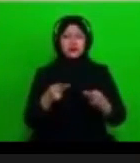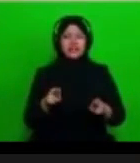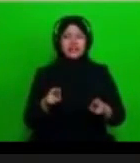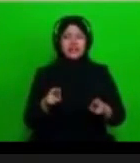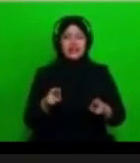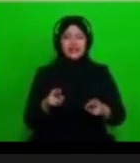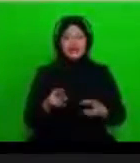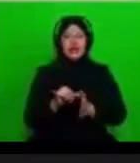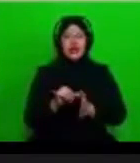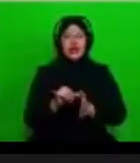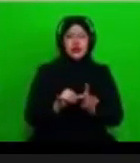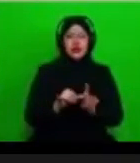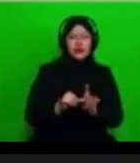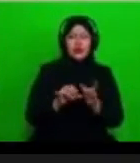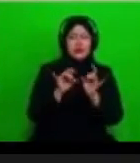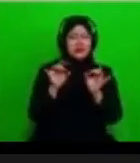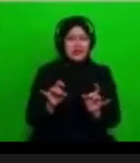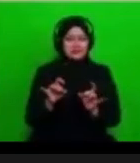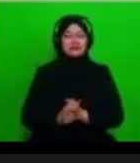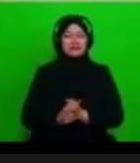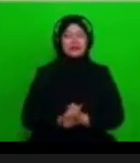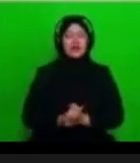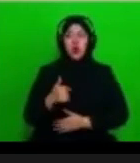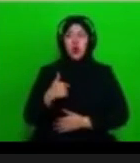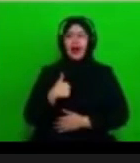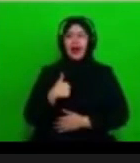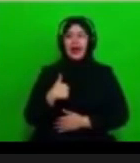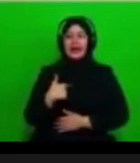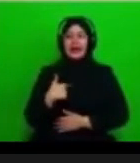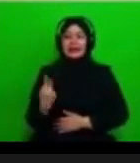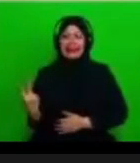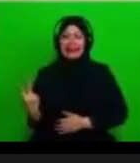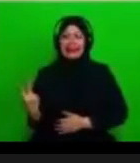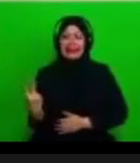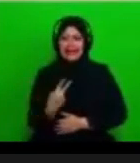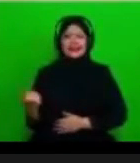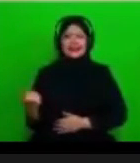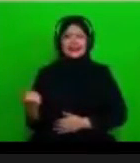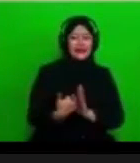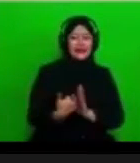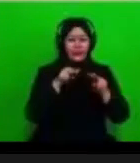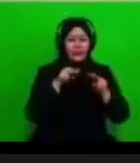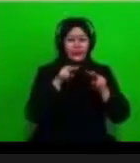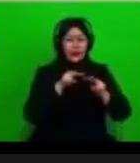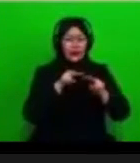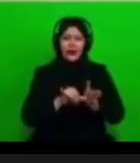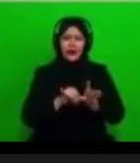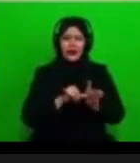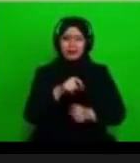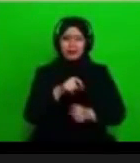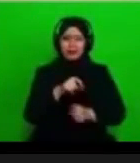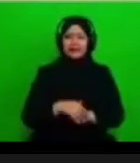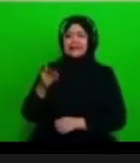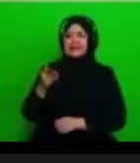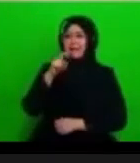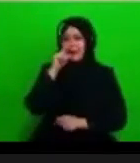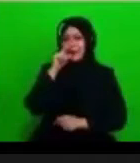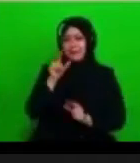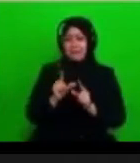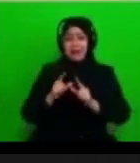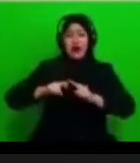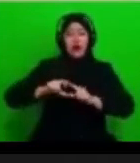YouTuber. Betul, betul. Itu yang saya kita pribadi. Subscribe-nya juga. Oh, betul. Kita subscribe. Iya, betul. Kita betul nih Pak Wikan memang YouTuber sejati